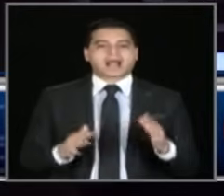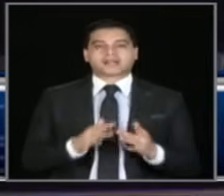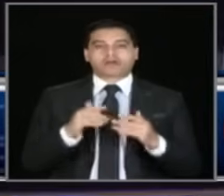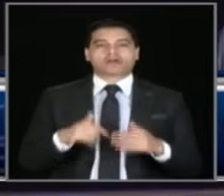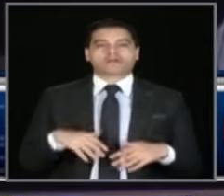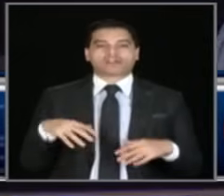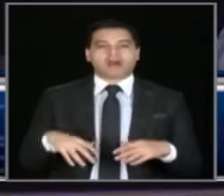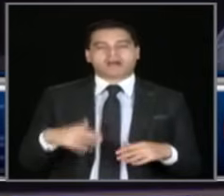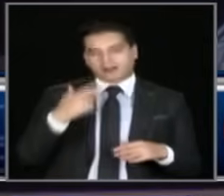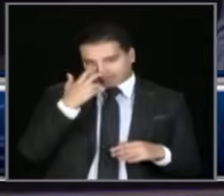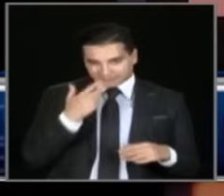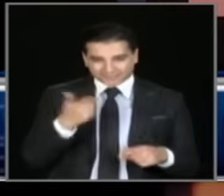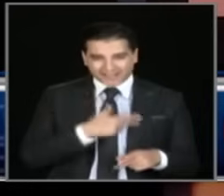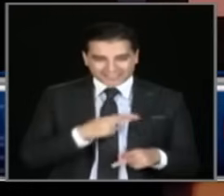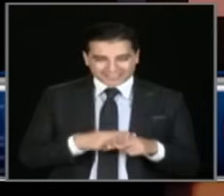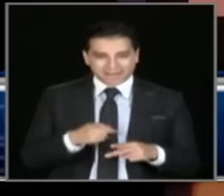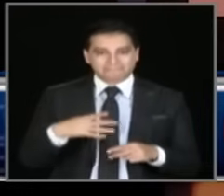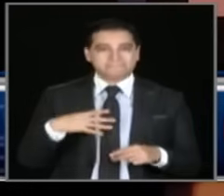سيف، إجابة خاطئة.